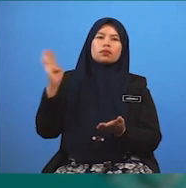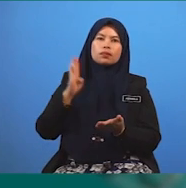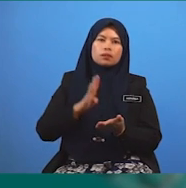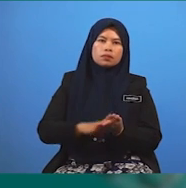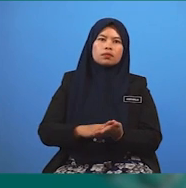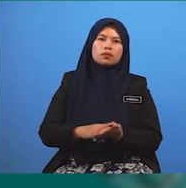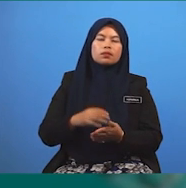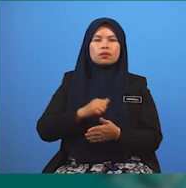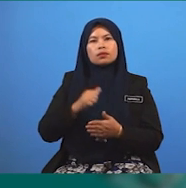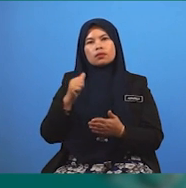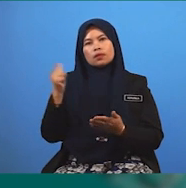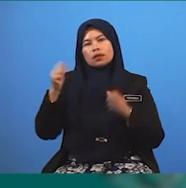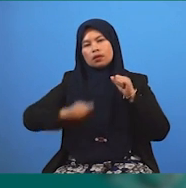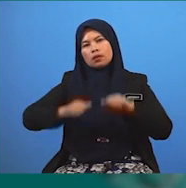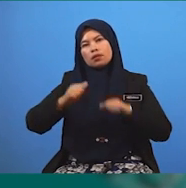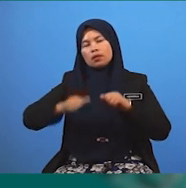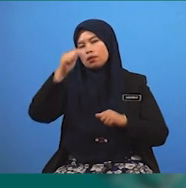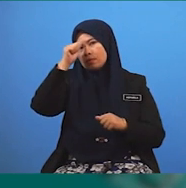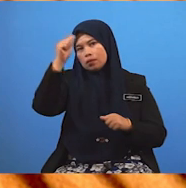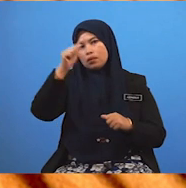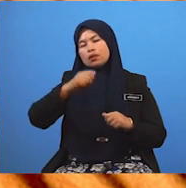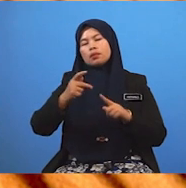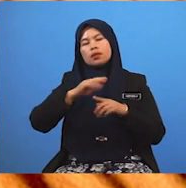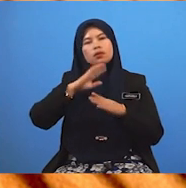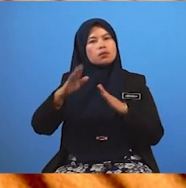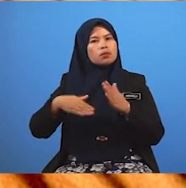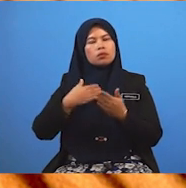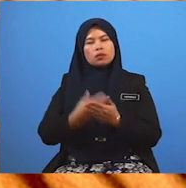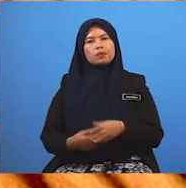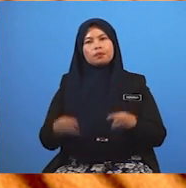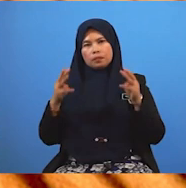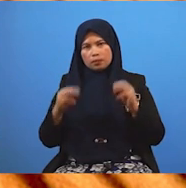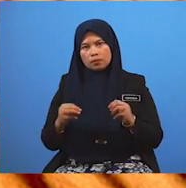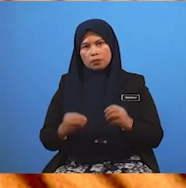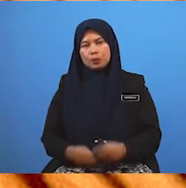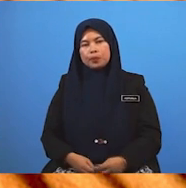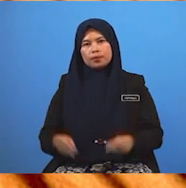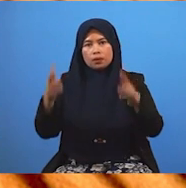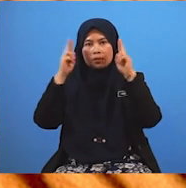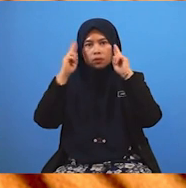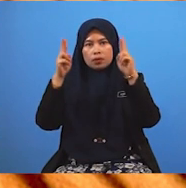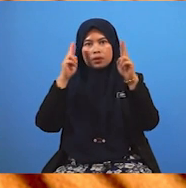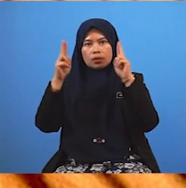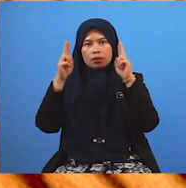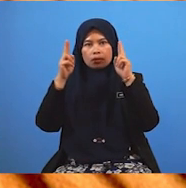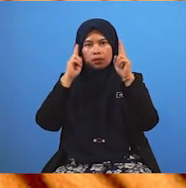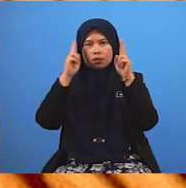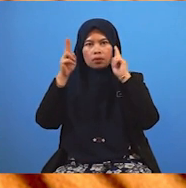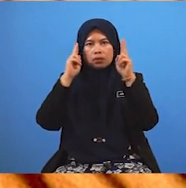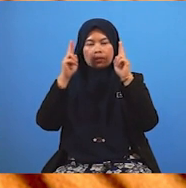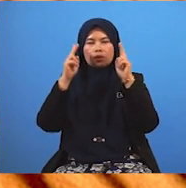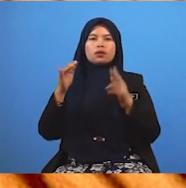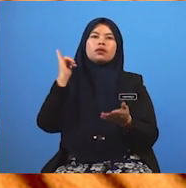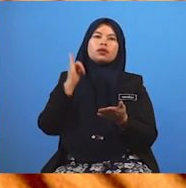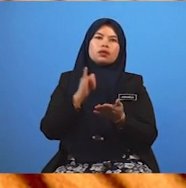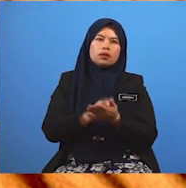makhluknya. Ustaz yakin murid-murid semua dapat mengingati kesemua